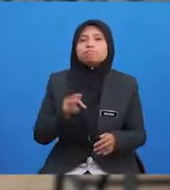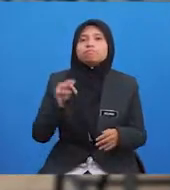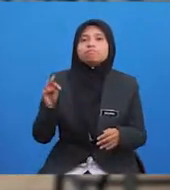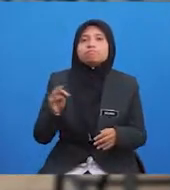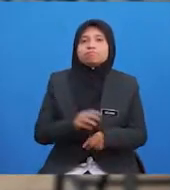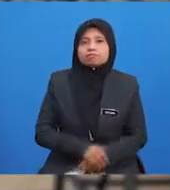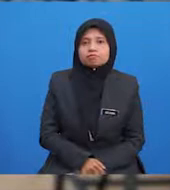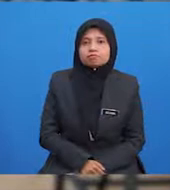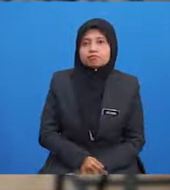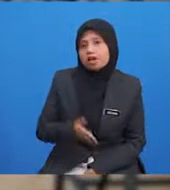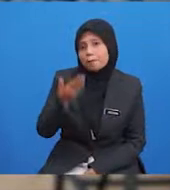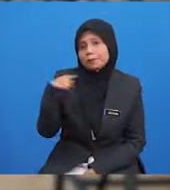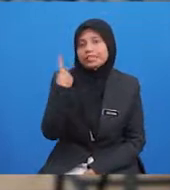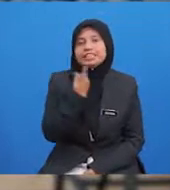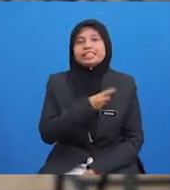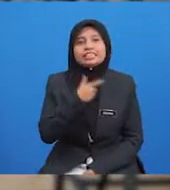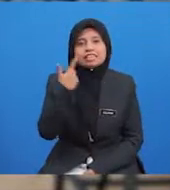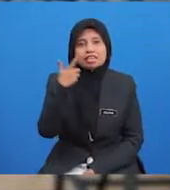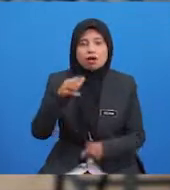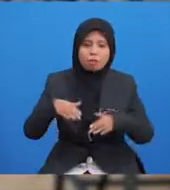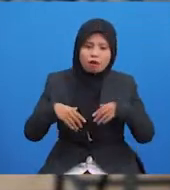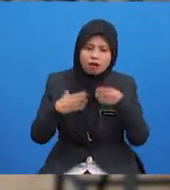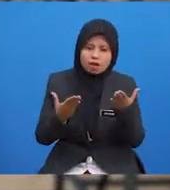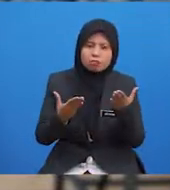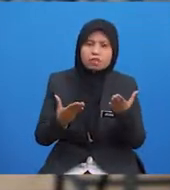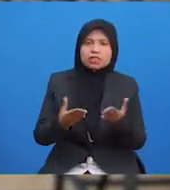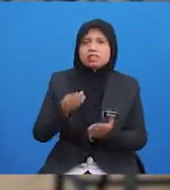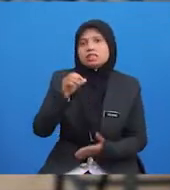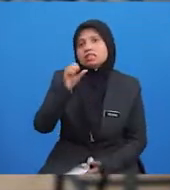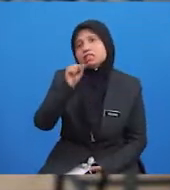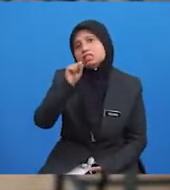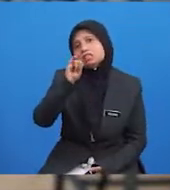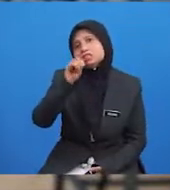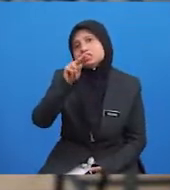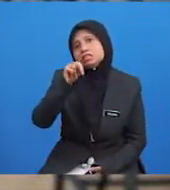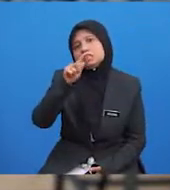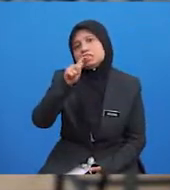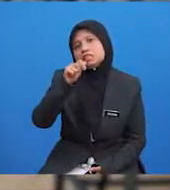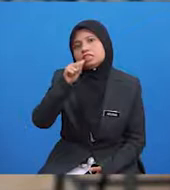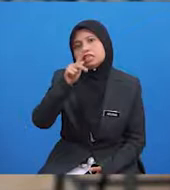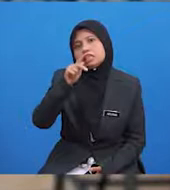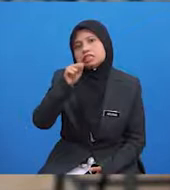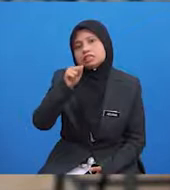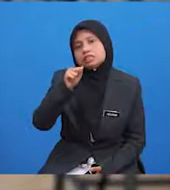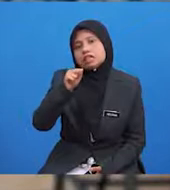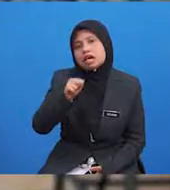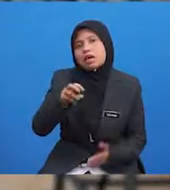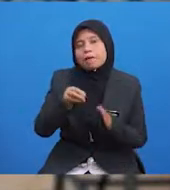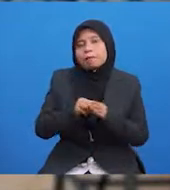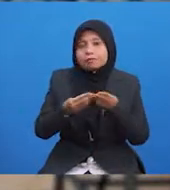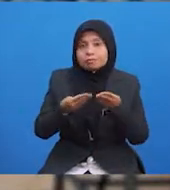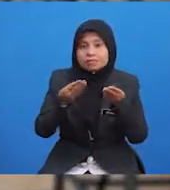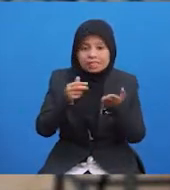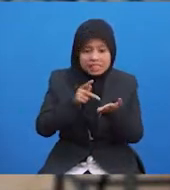Murid-murid, mari kita lihat bagaimana sinteks text align center memberi